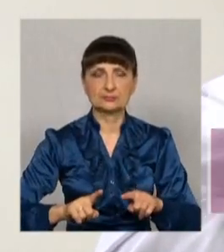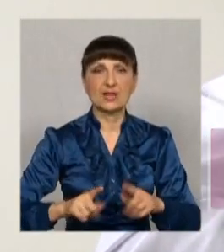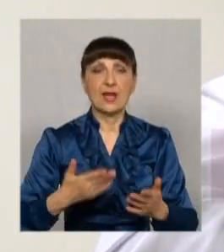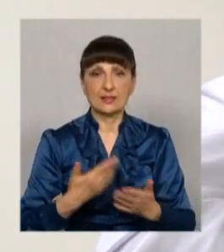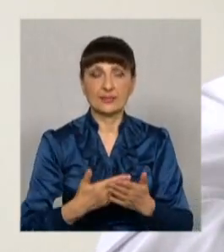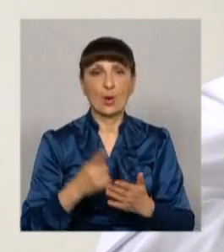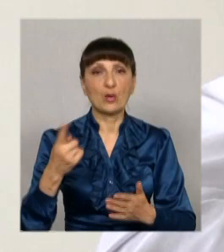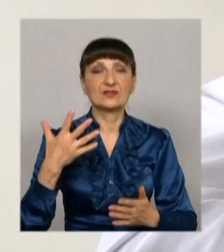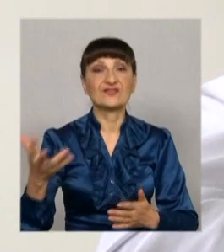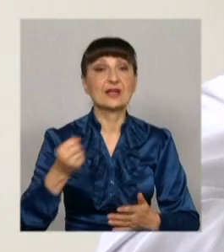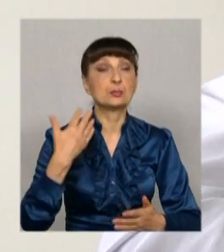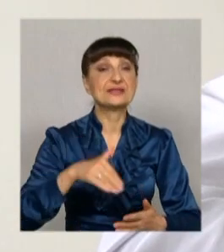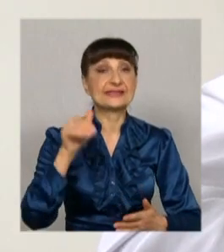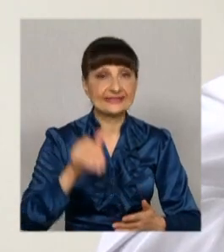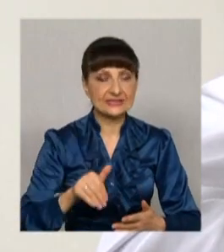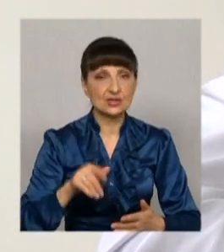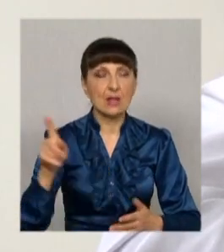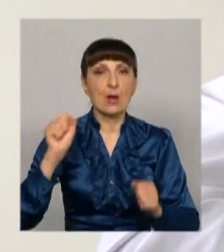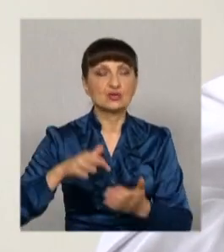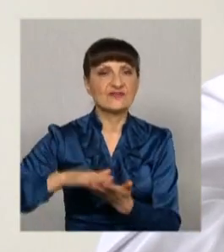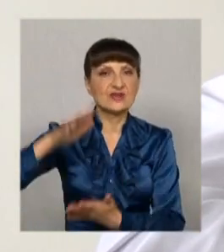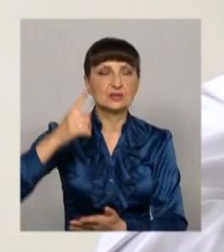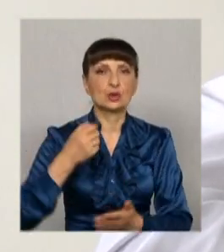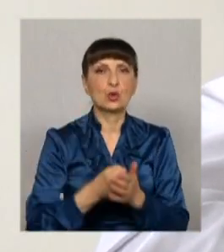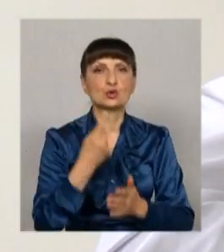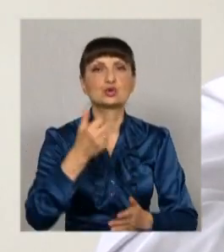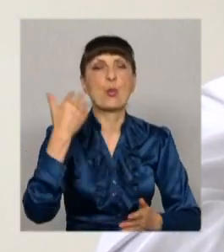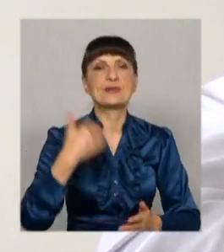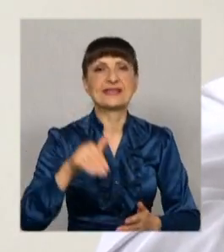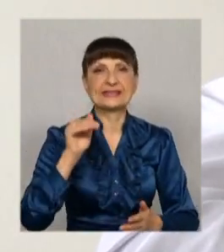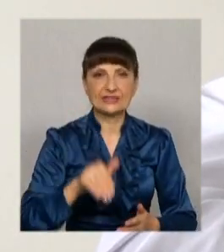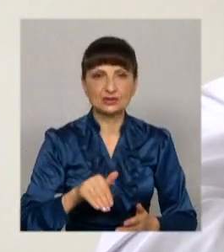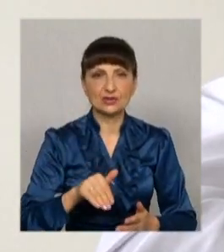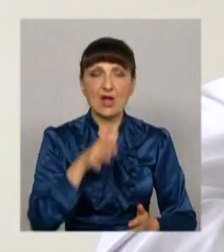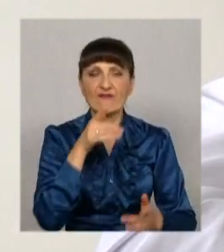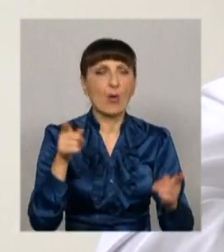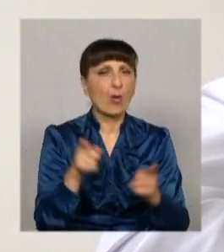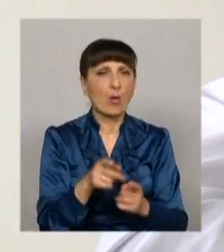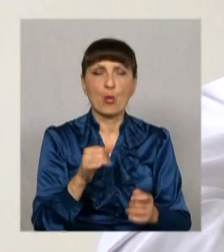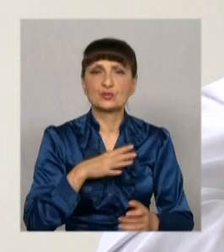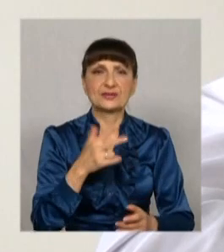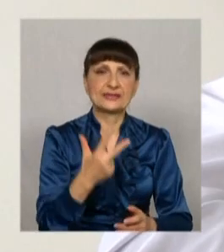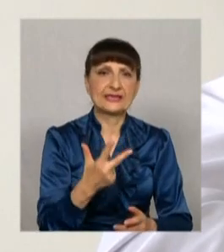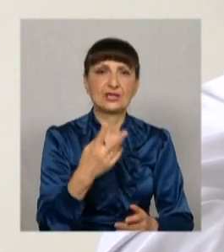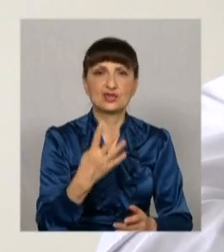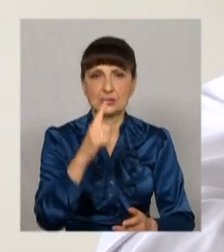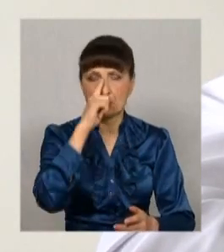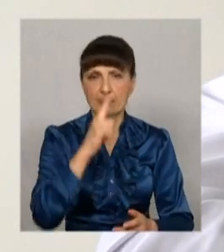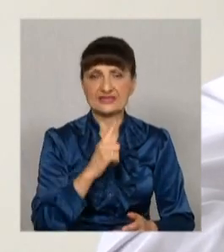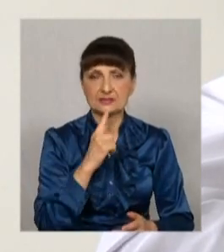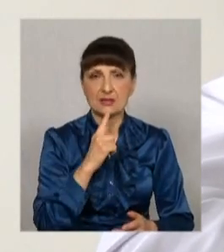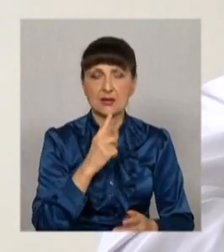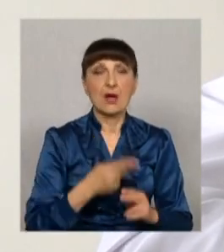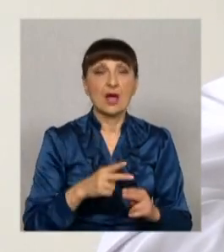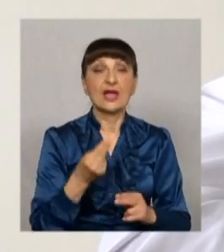Допустим, если он взял 50 тысяч тенге, оно может вырасти до 150 тысяч тенге в кратчайшие там сроки за 3-4 месяца. И